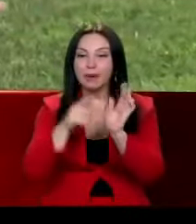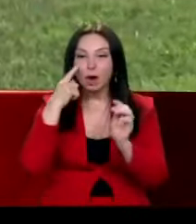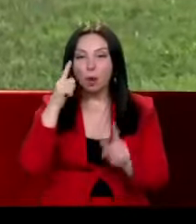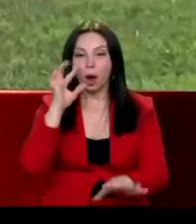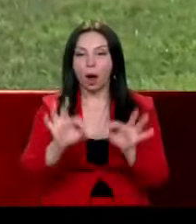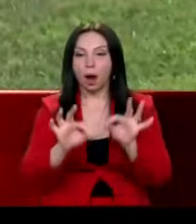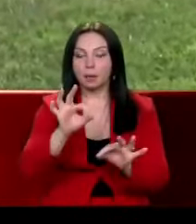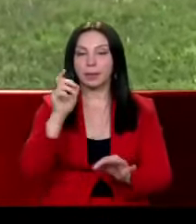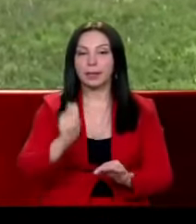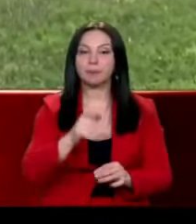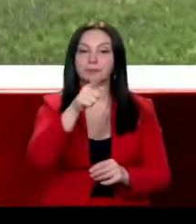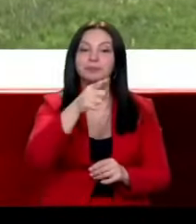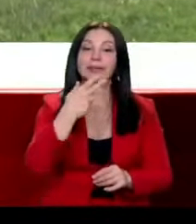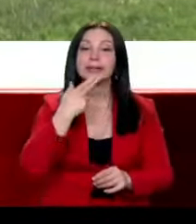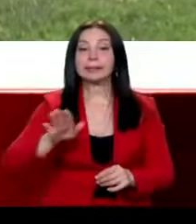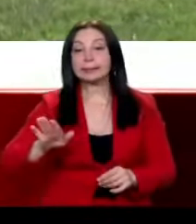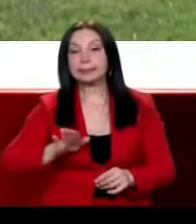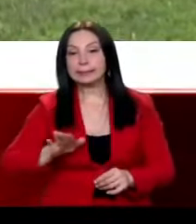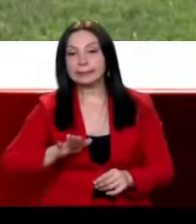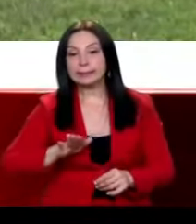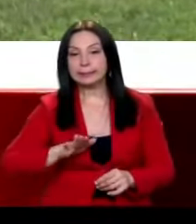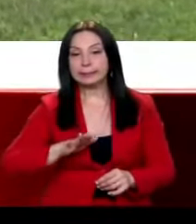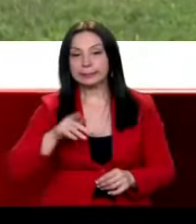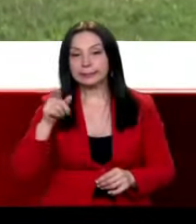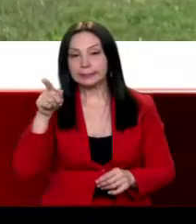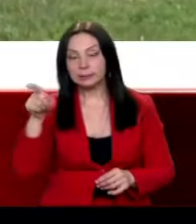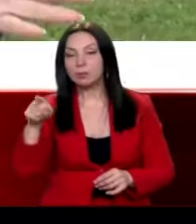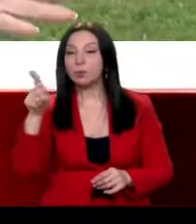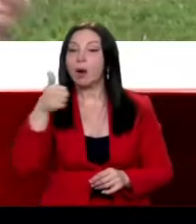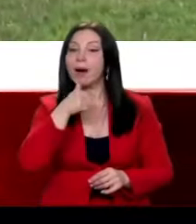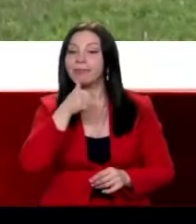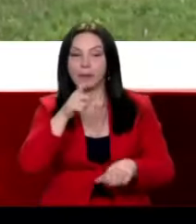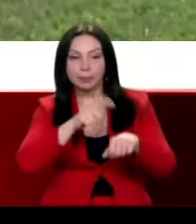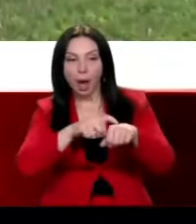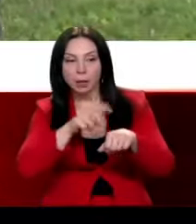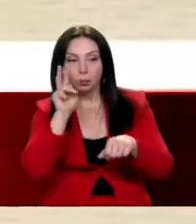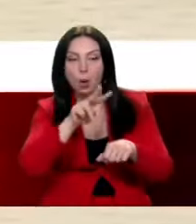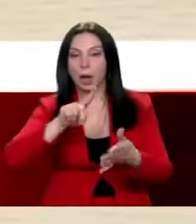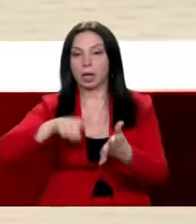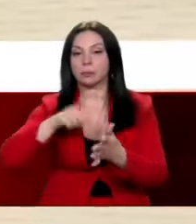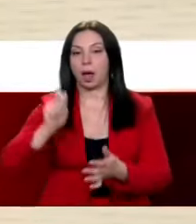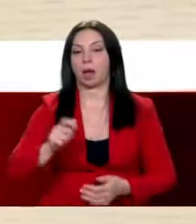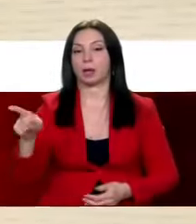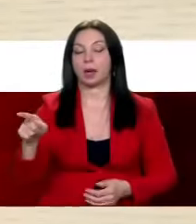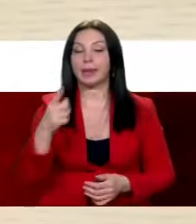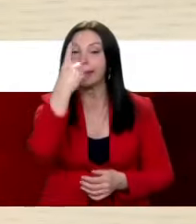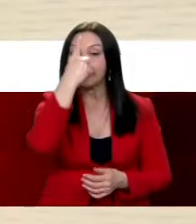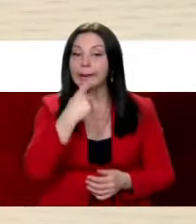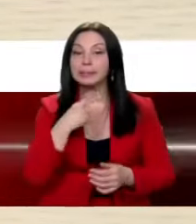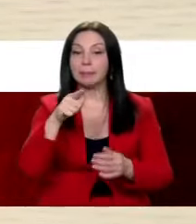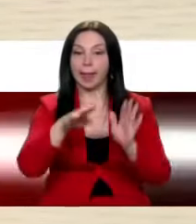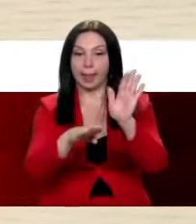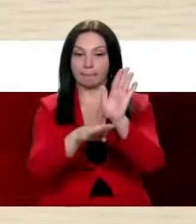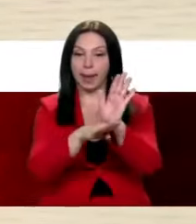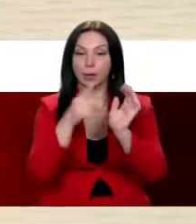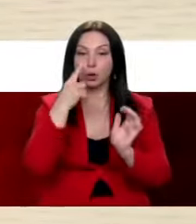Avşar'ın kızı Zehra Çilingiroğlu'nun imzasını taklit ettiği ortaya çıktı ve hakkında dava açıldı. Resmi evrak niteliğindeki bu